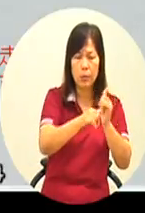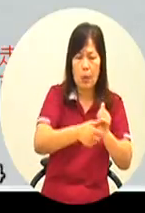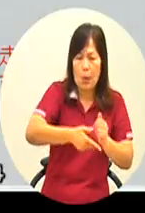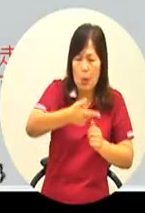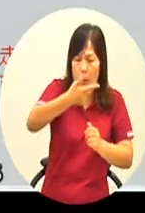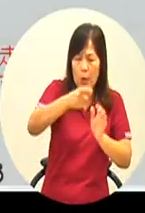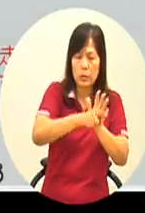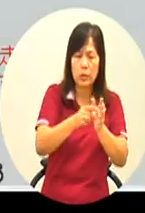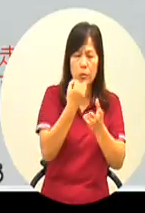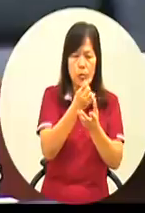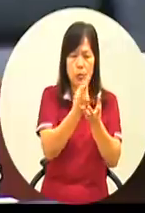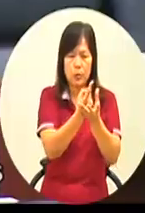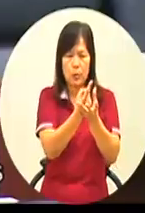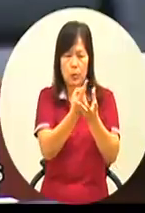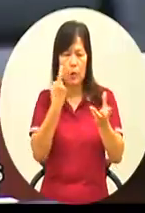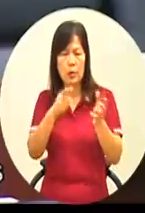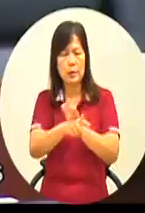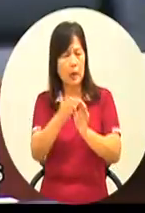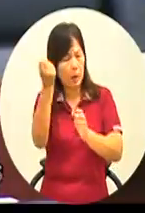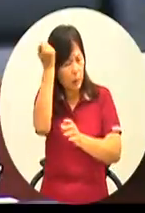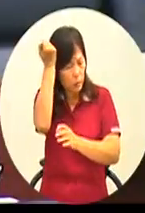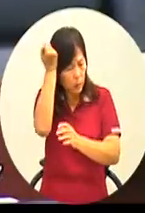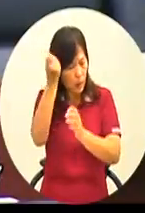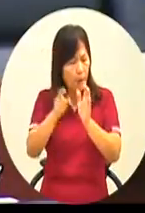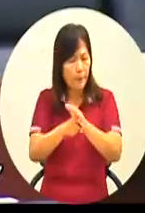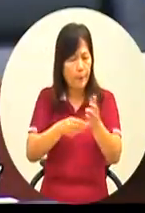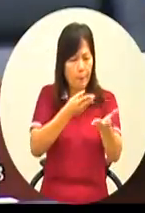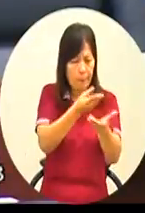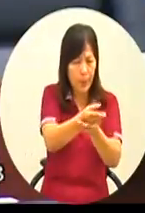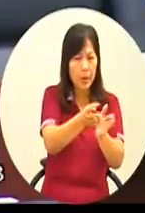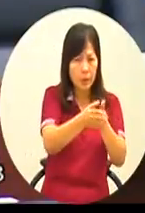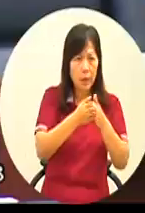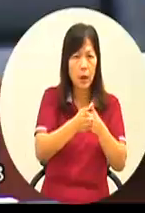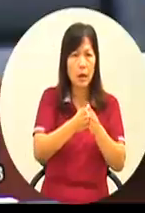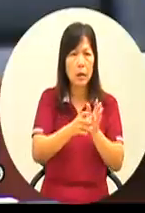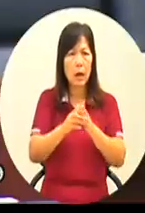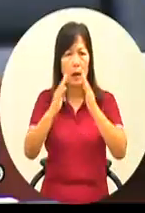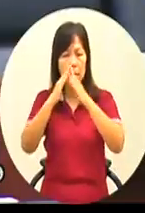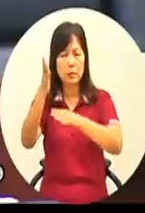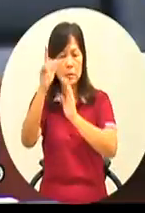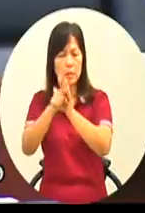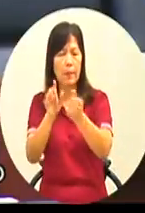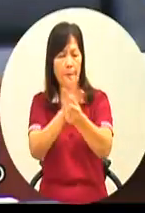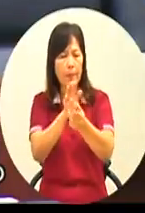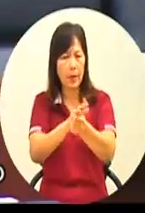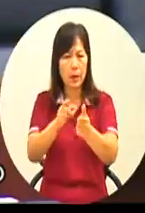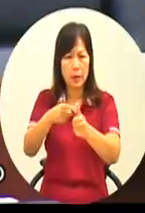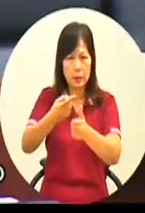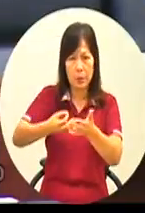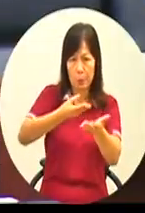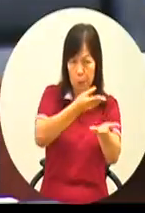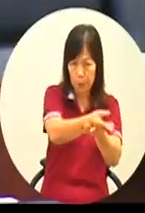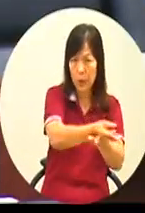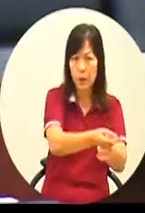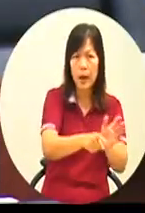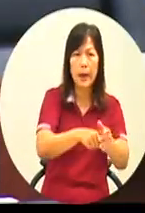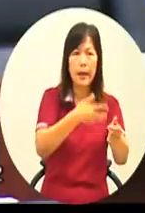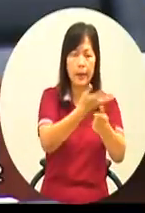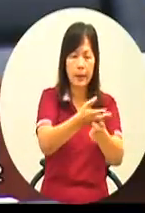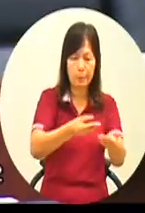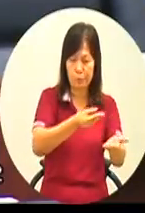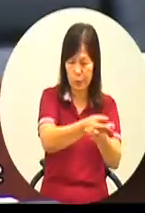的远离这个沉痛，该赔偿的部分高雄市政府先来做代位求偿，让你能够先